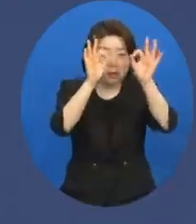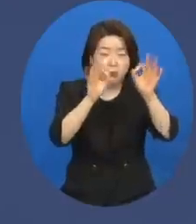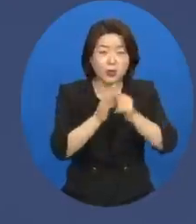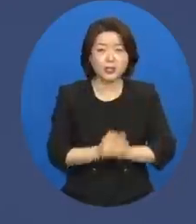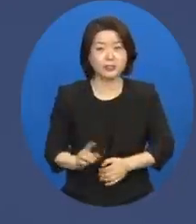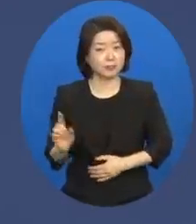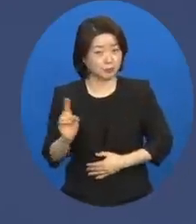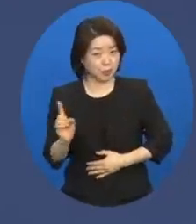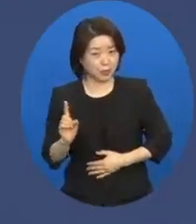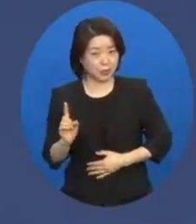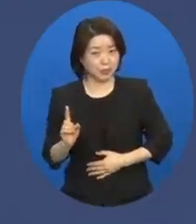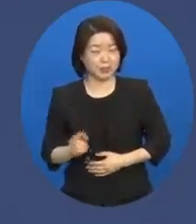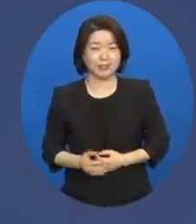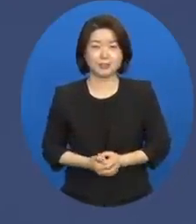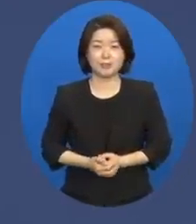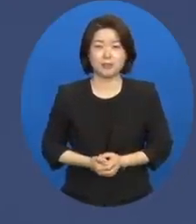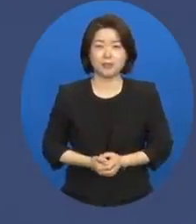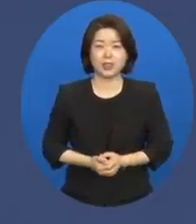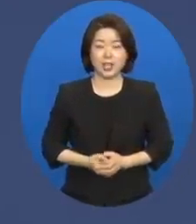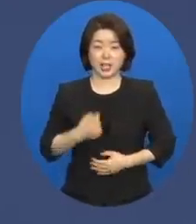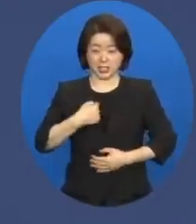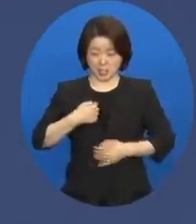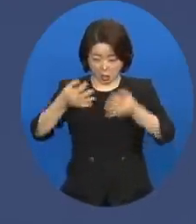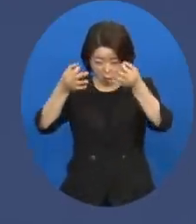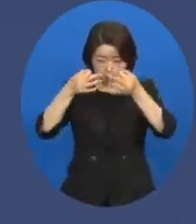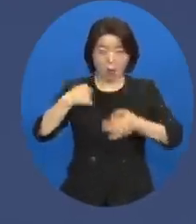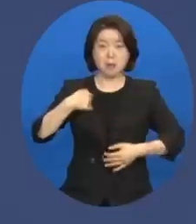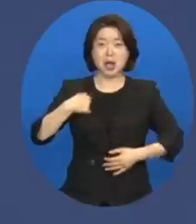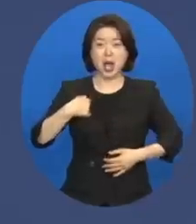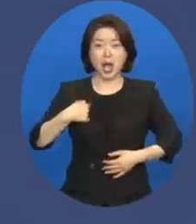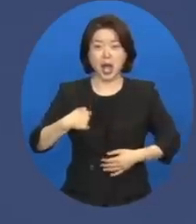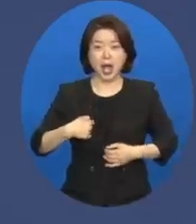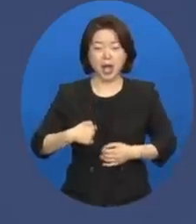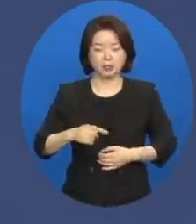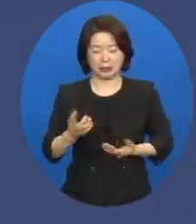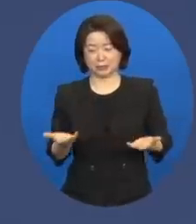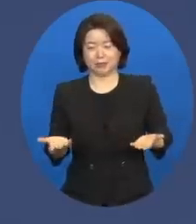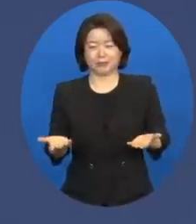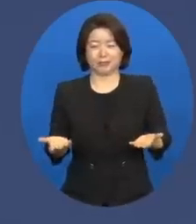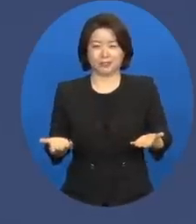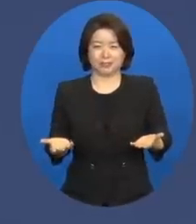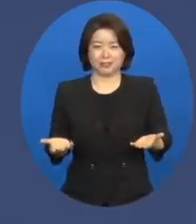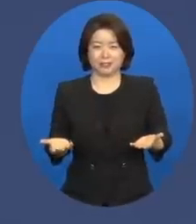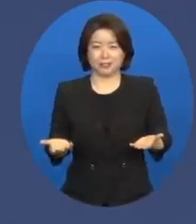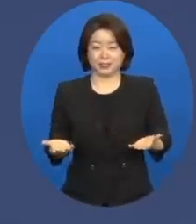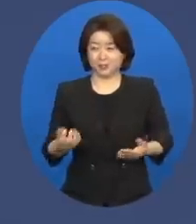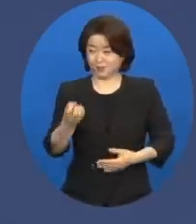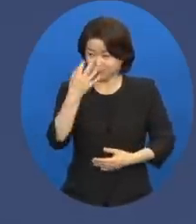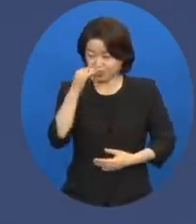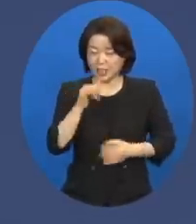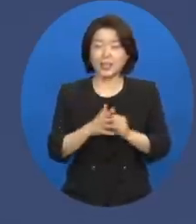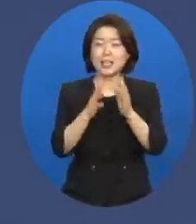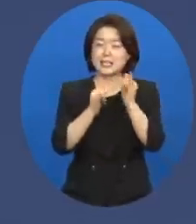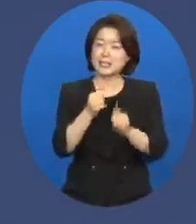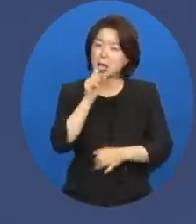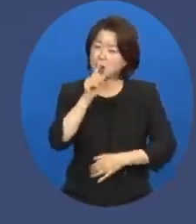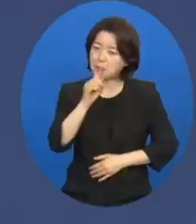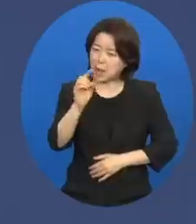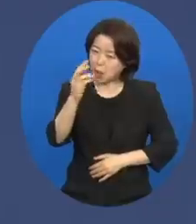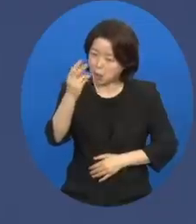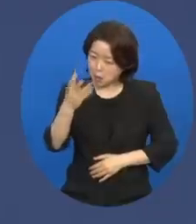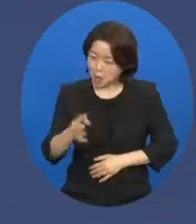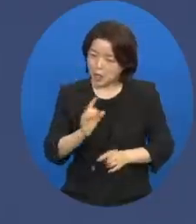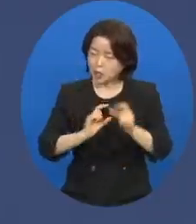참 뭐 저 같은 게 뭐 뭘 하겠어요? 사람의 말 몇 마디 더 듣자는 게